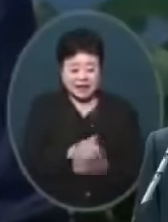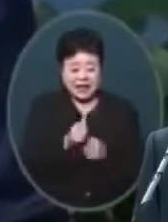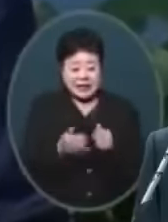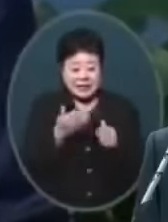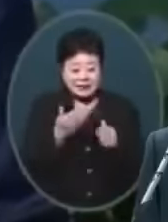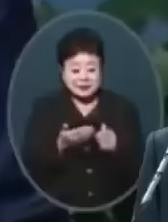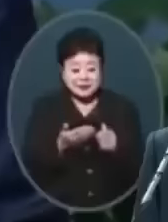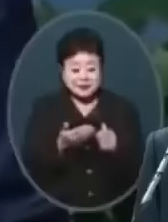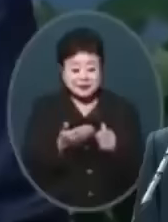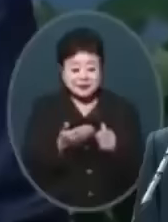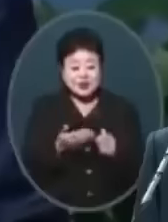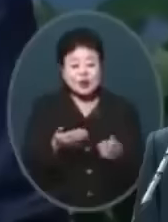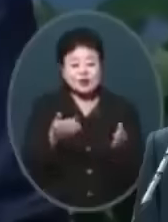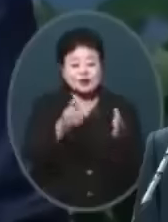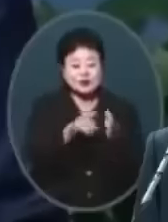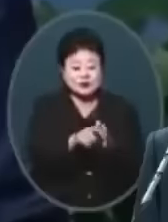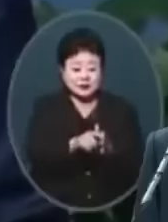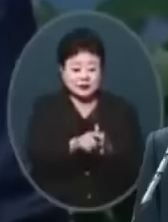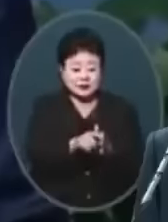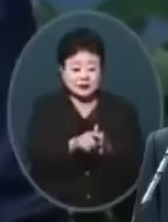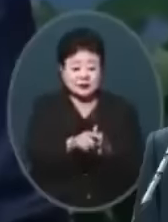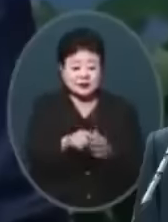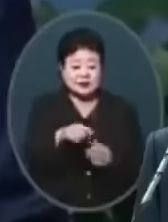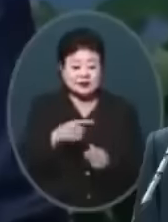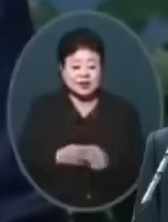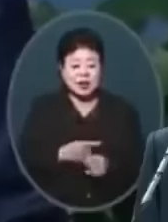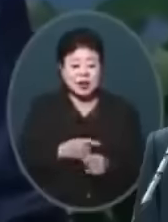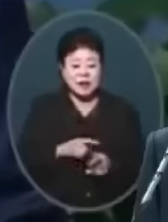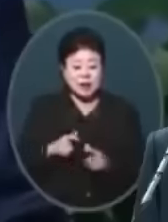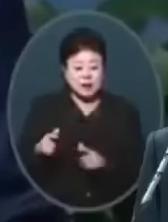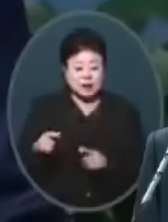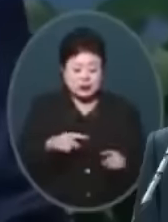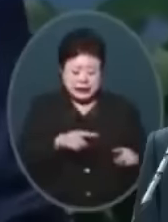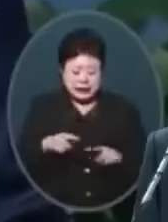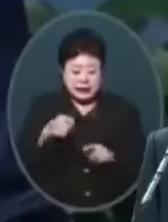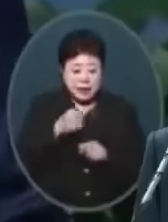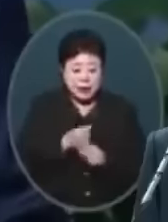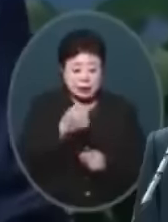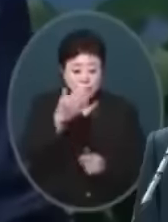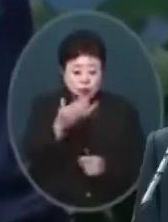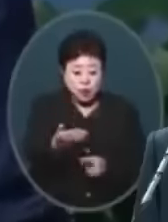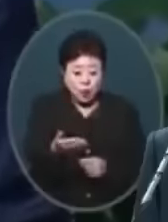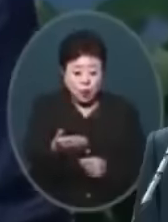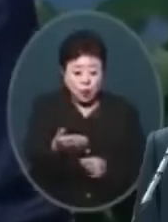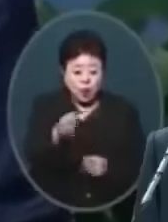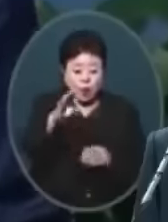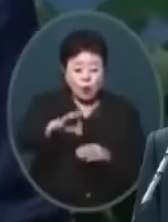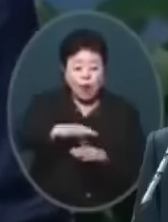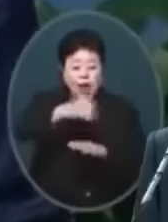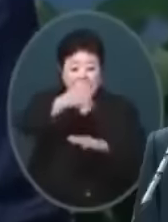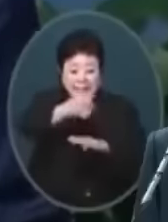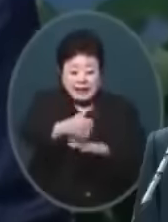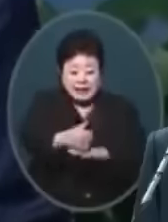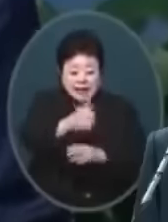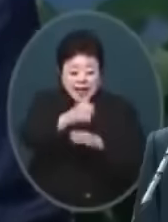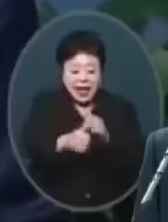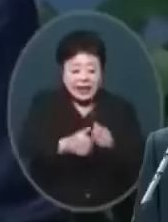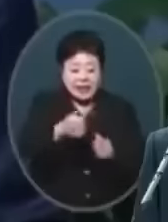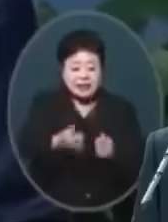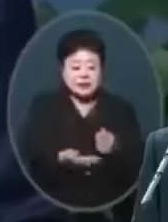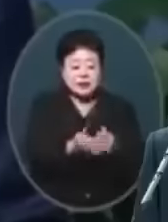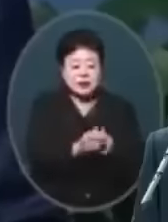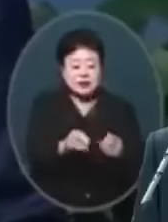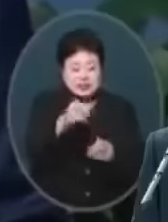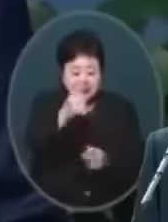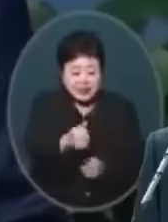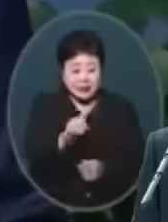하나님 여러분이 자연 만물을 다스릴 수 있게 만들어진 것입니다. 왕이요 하나님을 섬기는